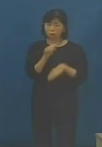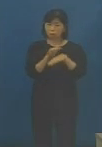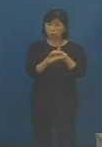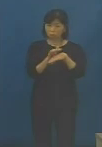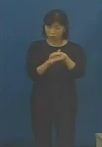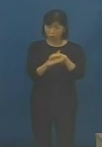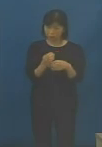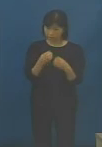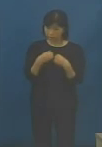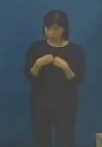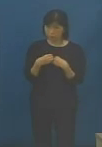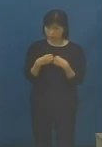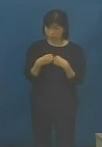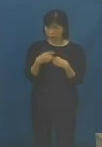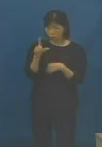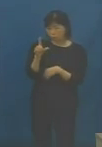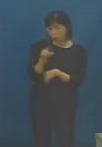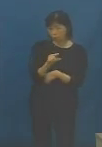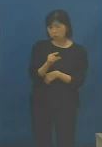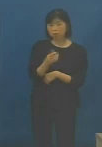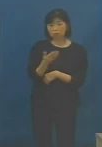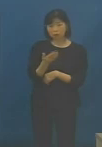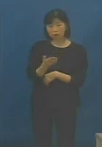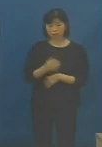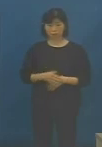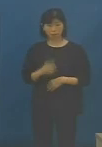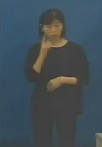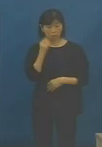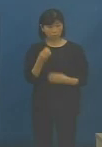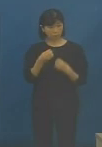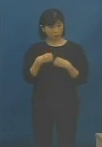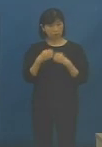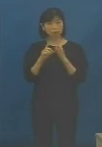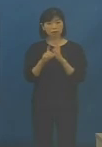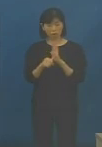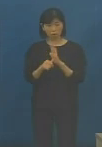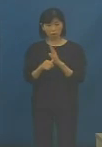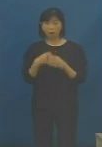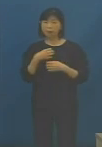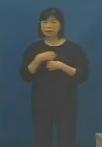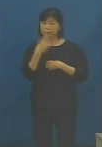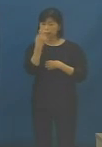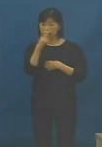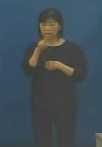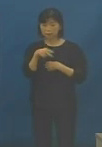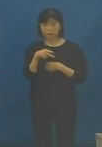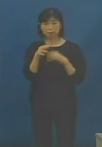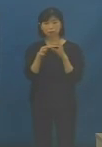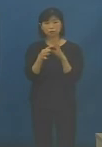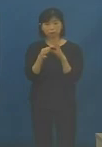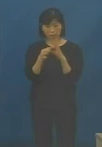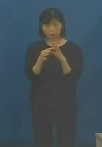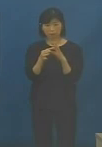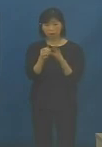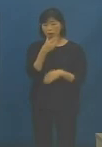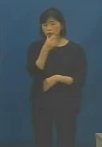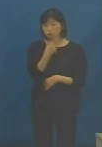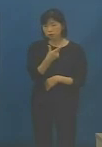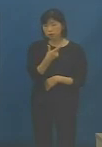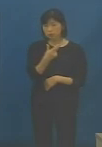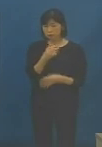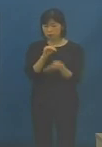か、それから感染した際のその、危機管理についてですね、やっぱり福祉医療施